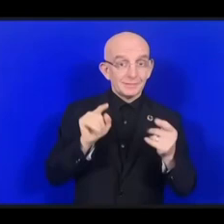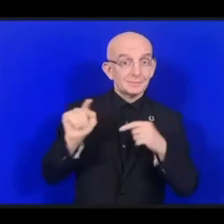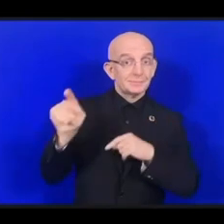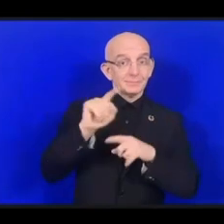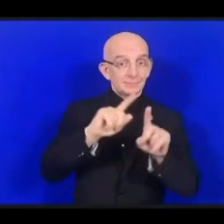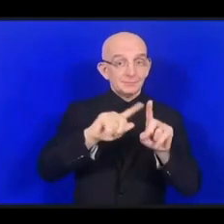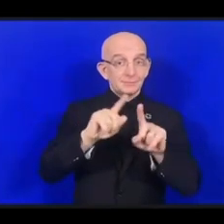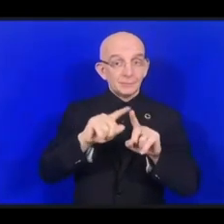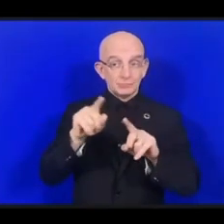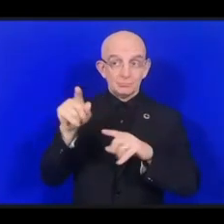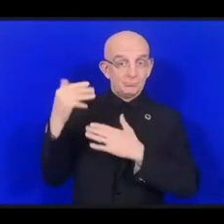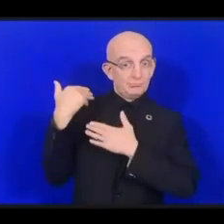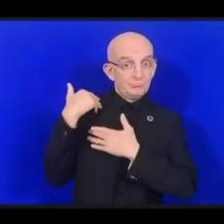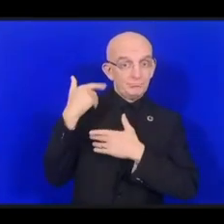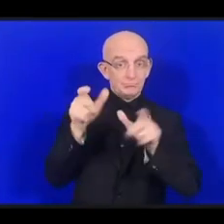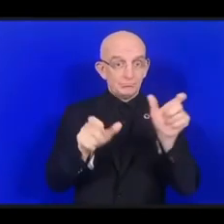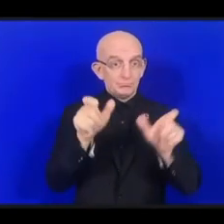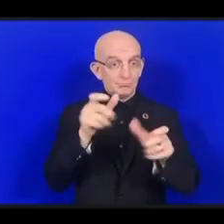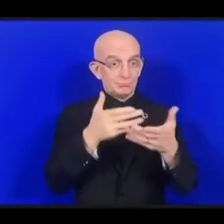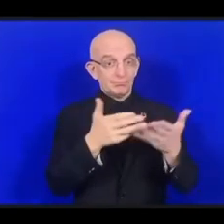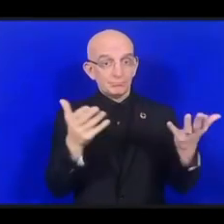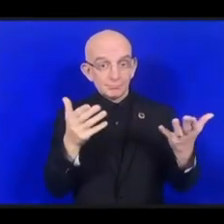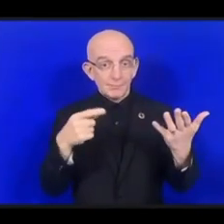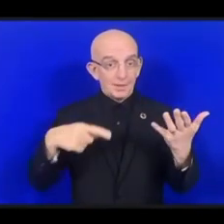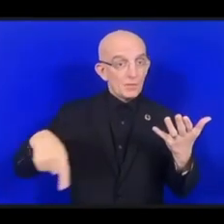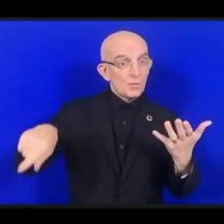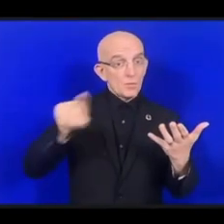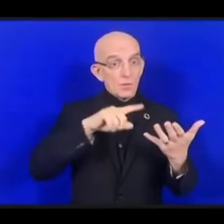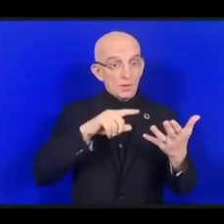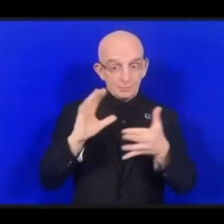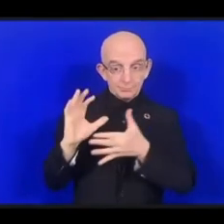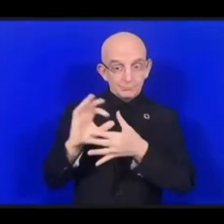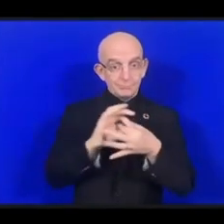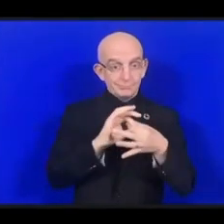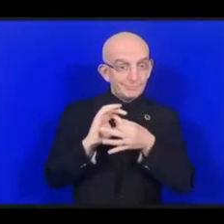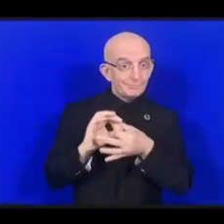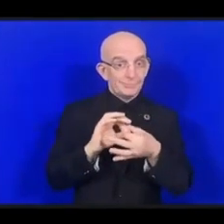milliards de personnes ne sont pas en ligne